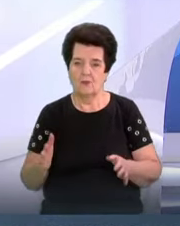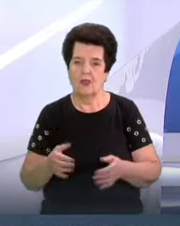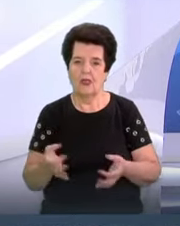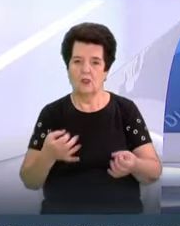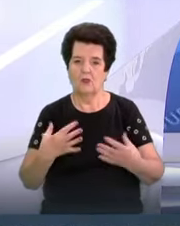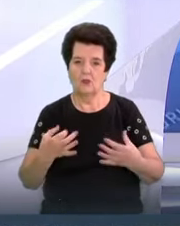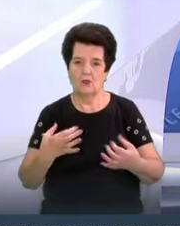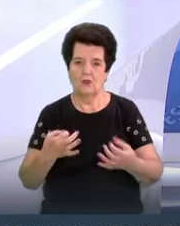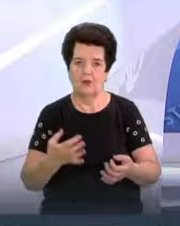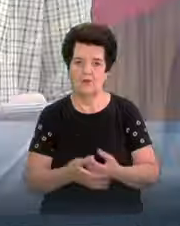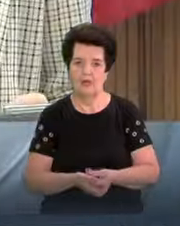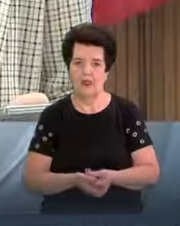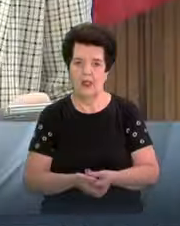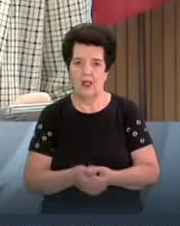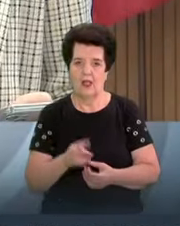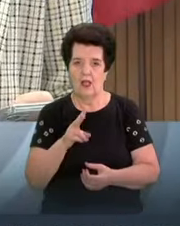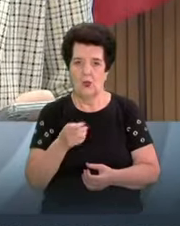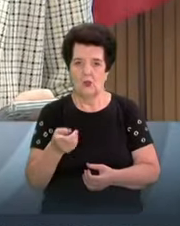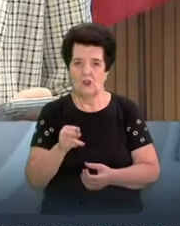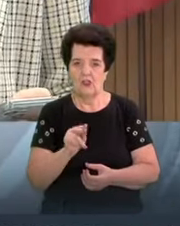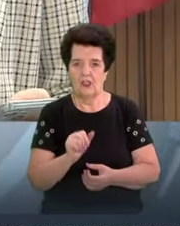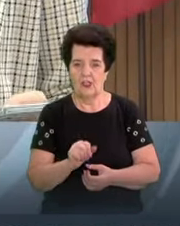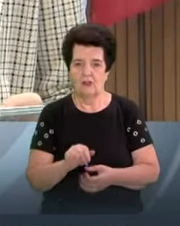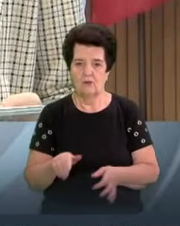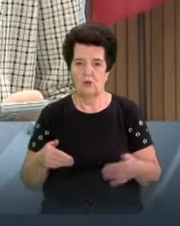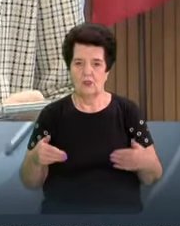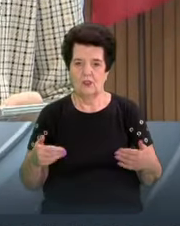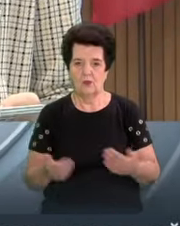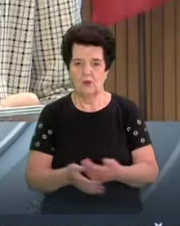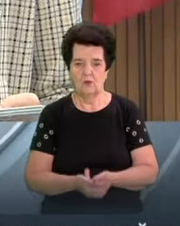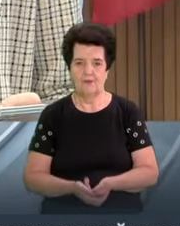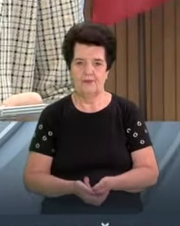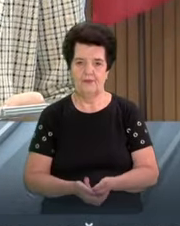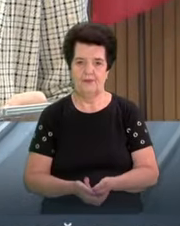oferă amănunte. Lucia, bună ziua! Te ascultăm!